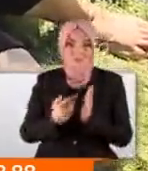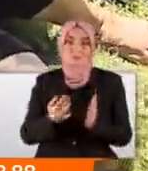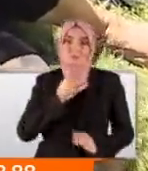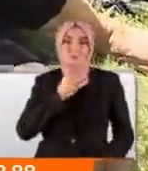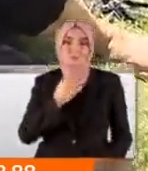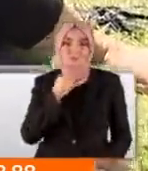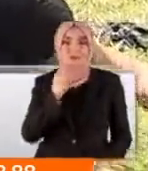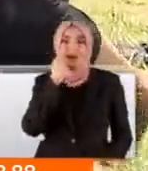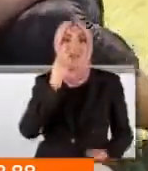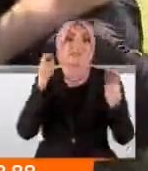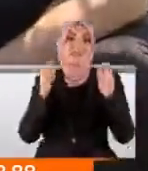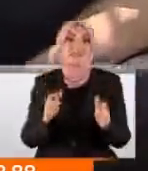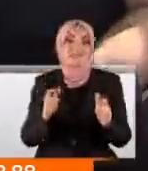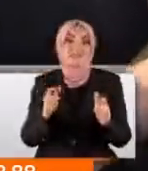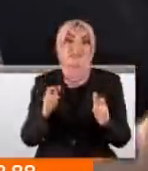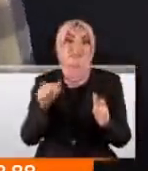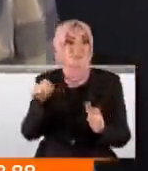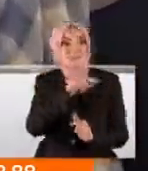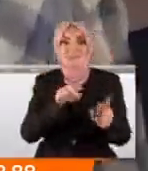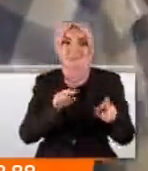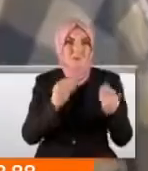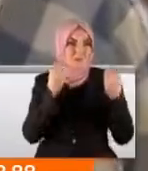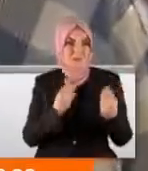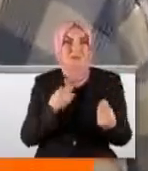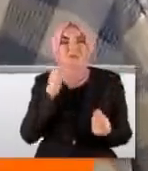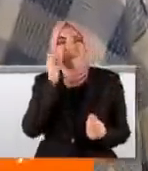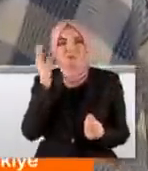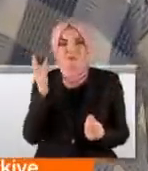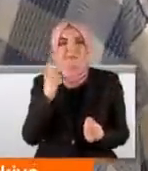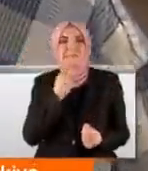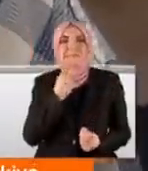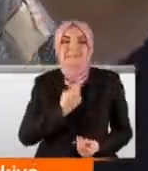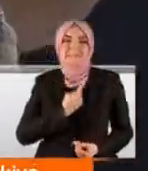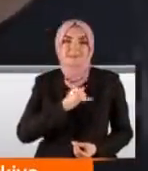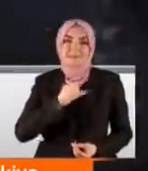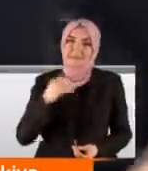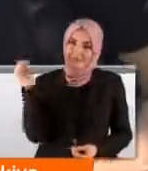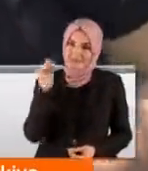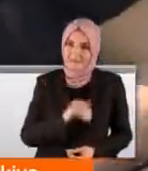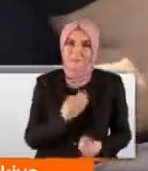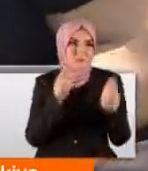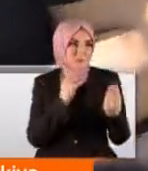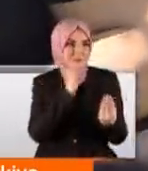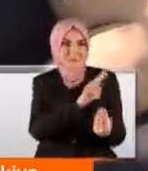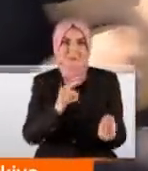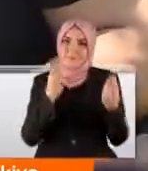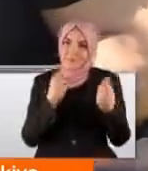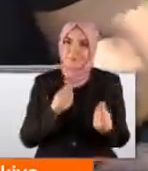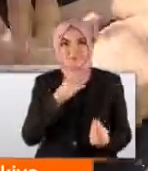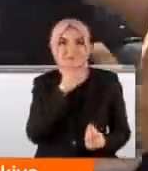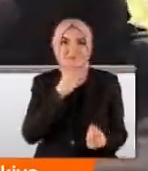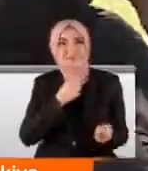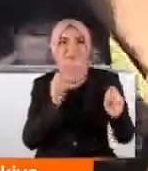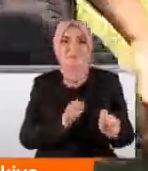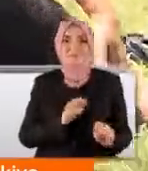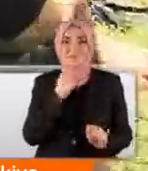böyle güzelliklere hasretiz. Buraya gelmiştik kızımın yanına. Burada böyle güzellikler olunca değerlendirelim dedik. Şahane. Tabii